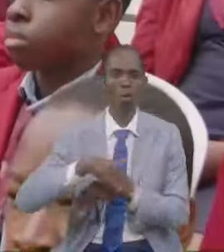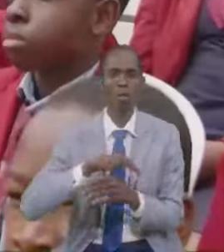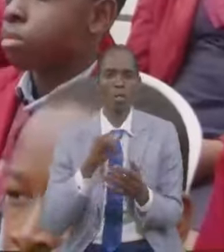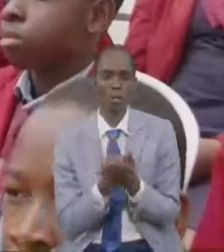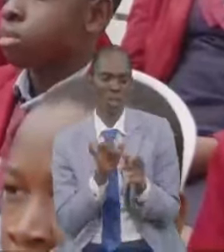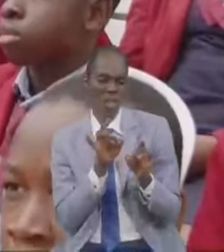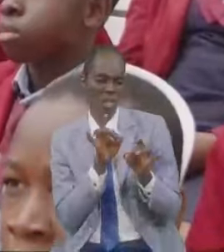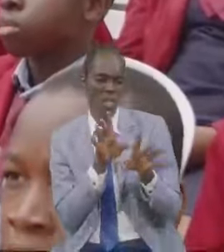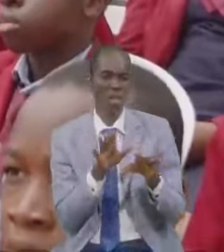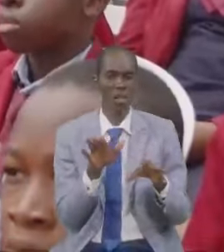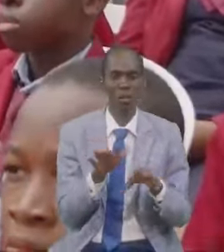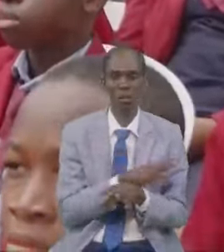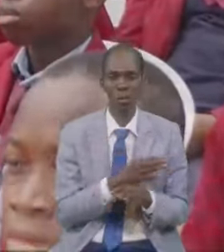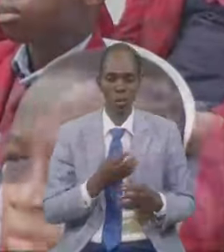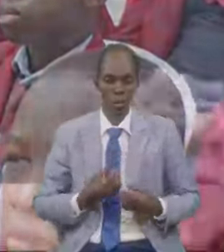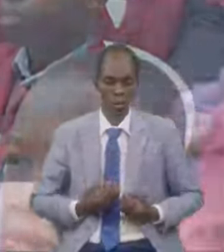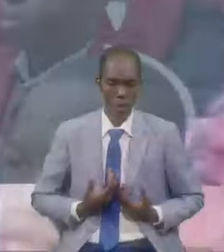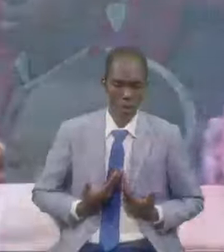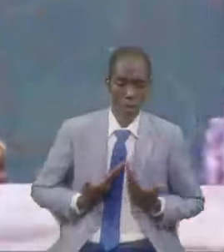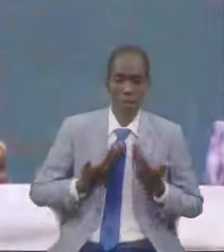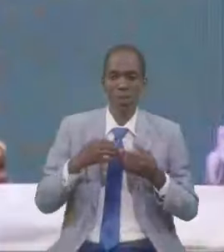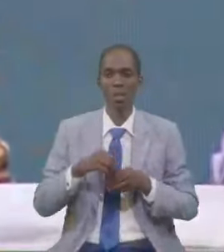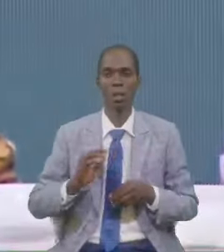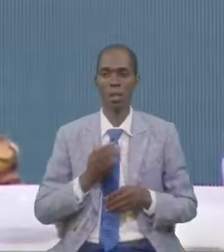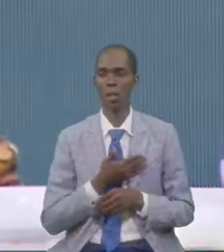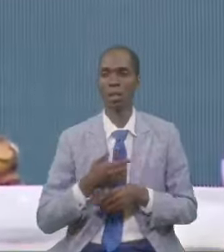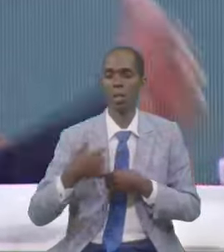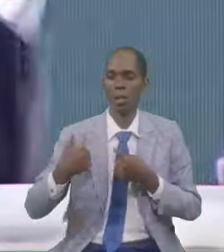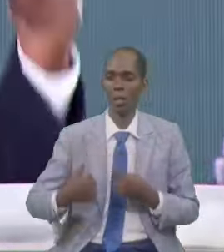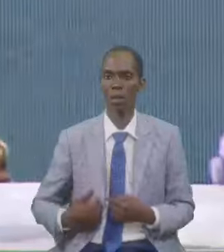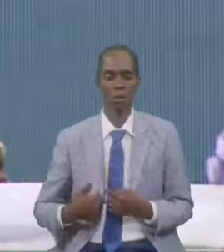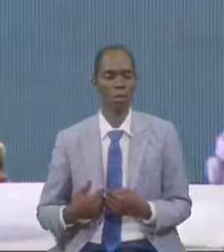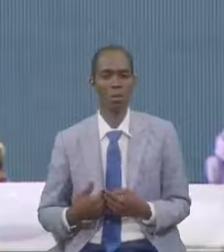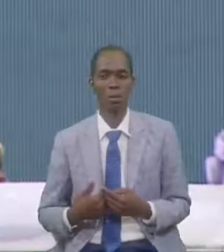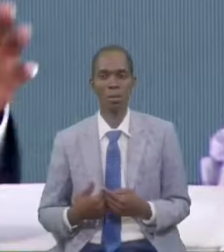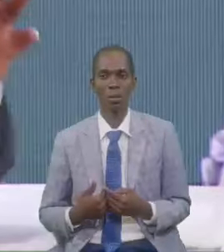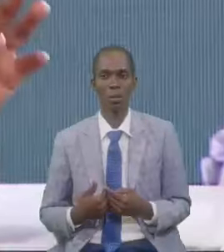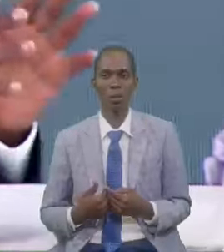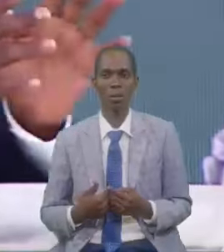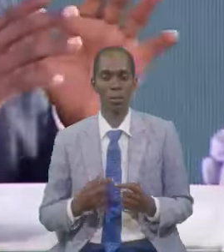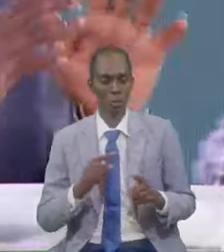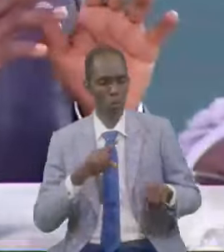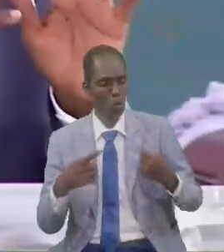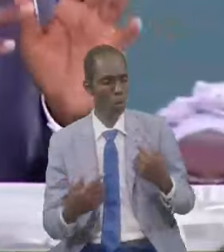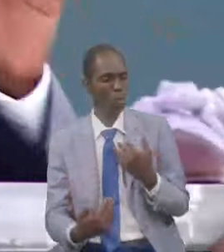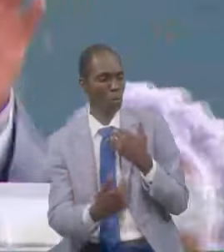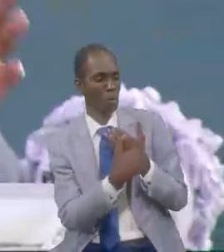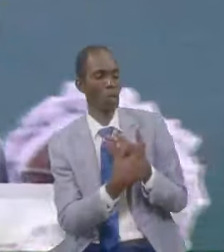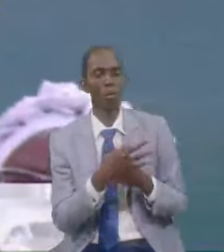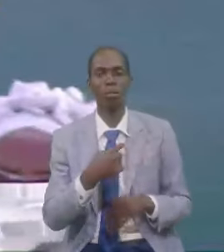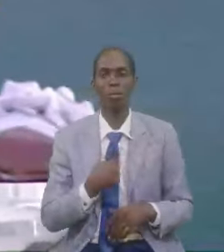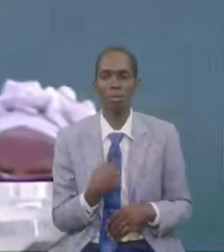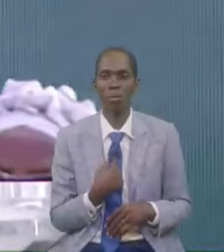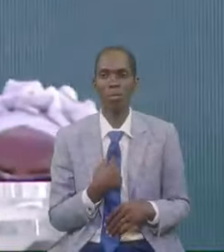ద్వేషపూరితమైన ఉద్వేగాలను జీవితంలో గమనించుకోవాలి. Say, come behind me. వారు మీ వెనకాలకు వచ్చినప్పుడు, go behind me. మీ వెంబడి పడినప్పుడు,